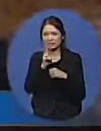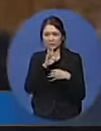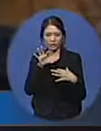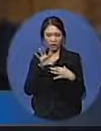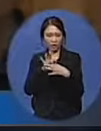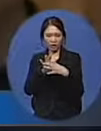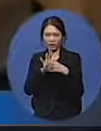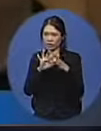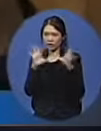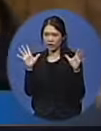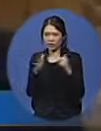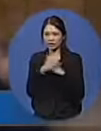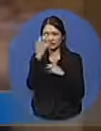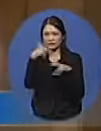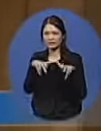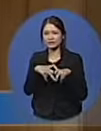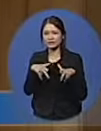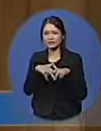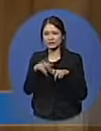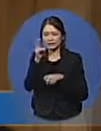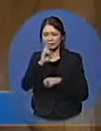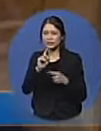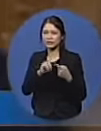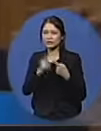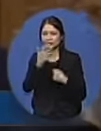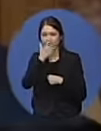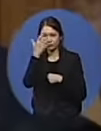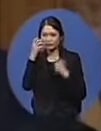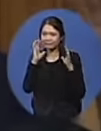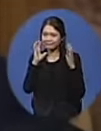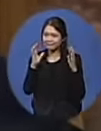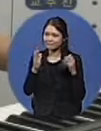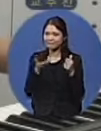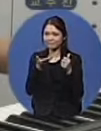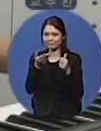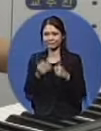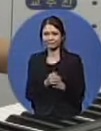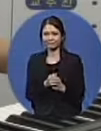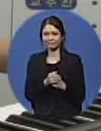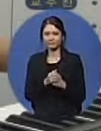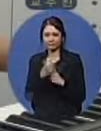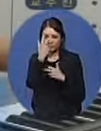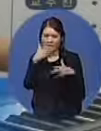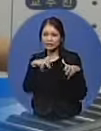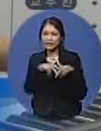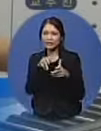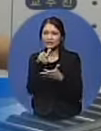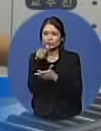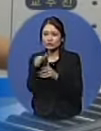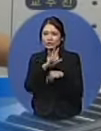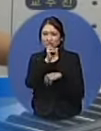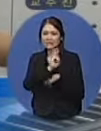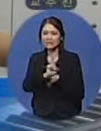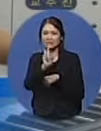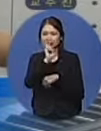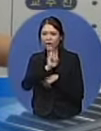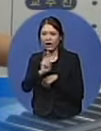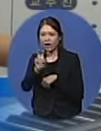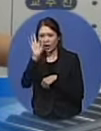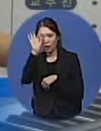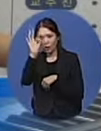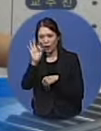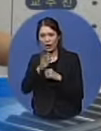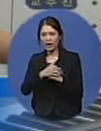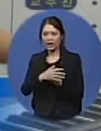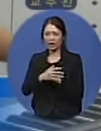없다며 시각장애 학생들의 음악에 대한 꿈을 응원했습니다. 시각장애인들 쪽에서 음악 하는 것들을 보면 싱싱한